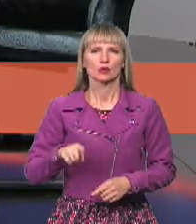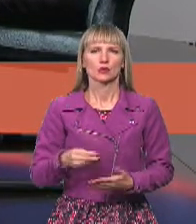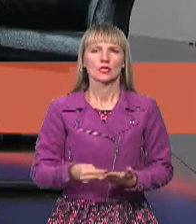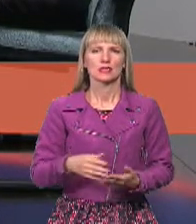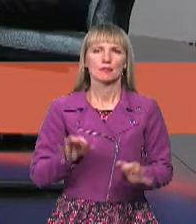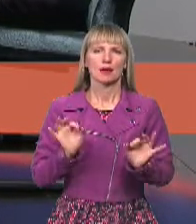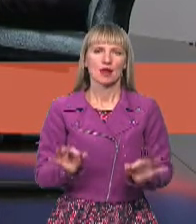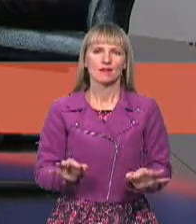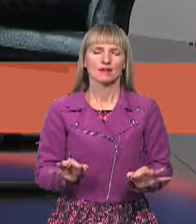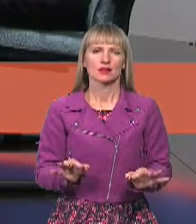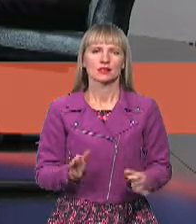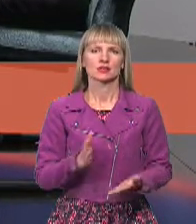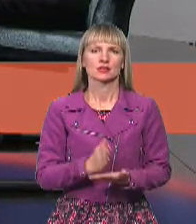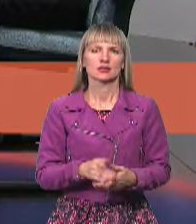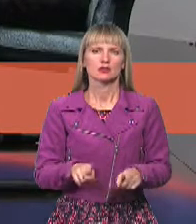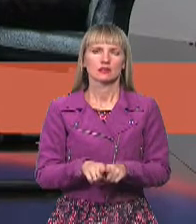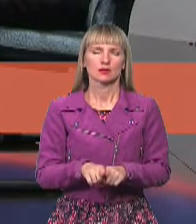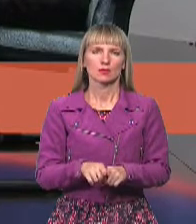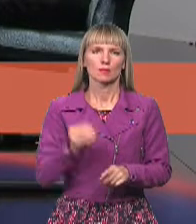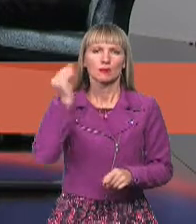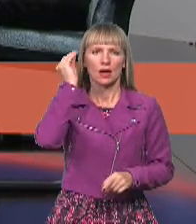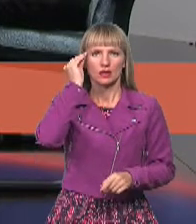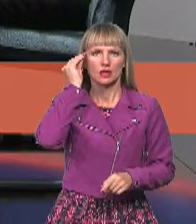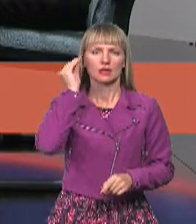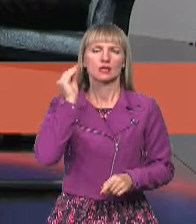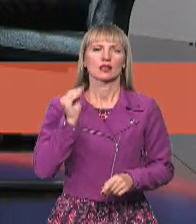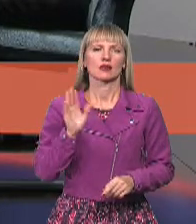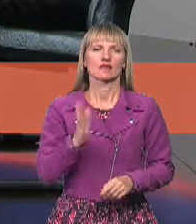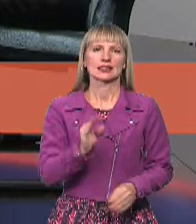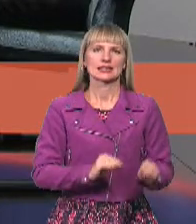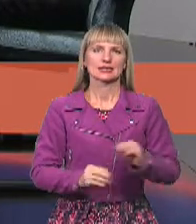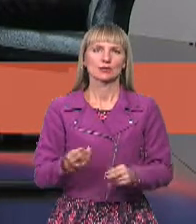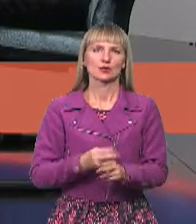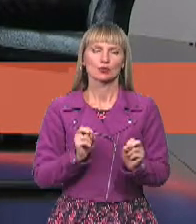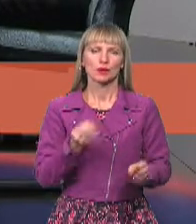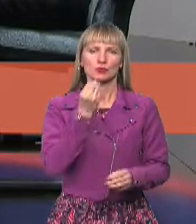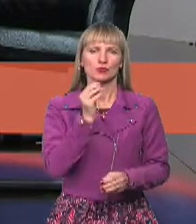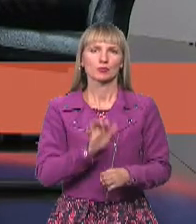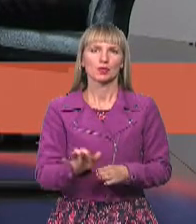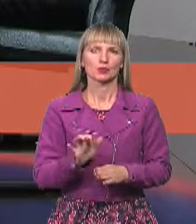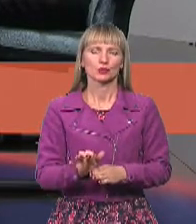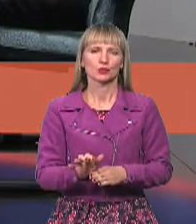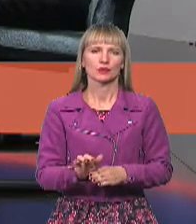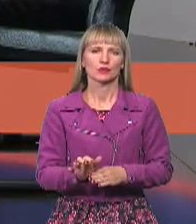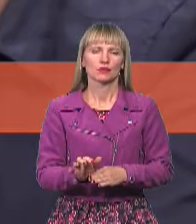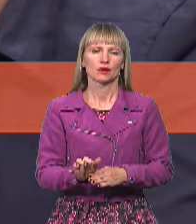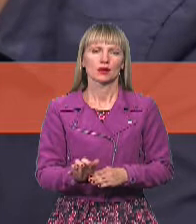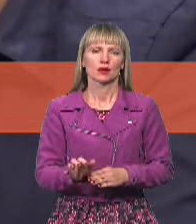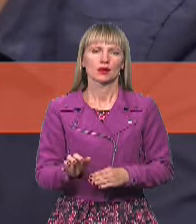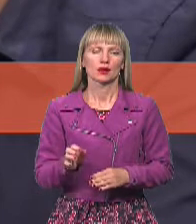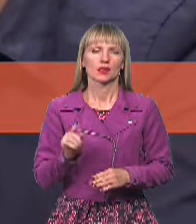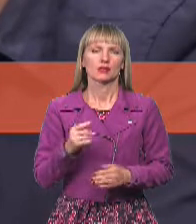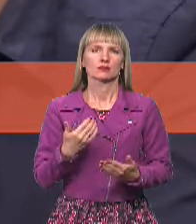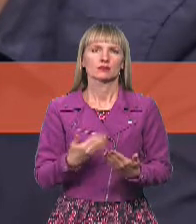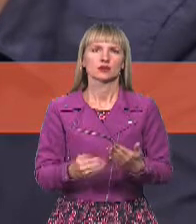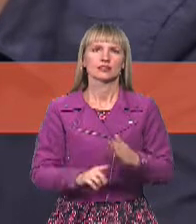оценивает правильность. Есть такое понятие в системе безопасности пищевых продуктов, верификация и валидация. То